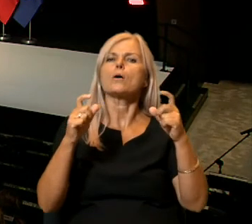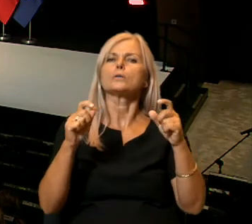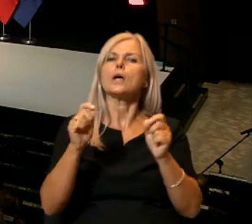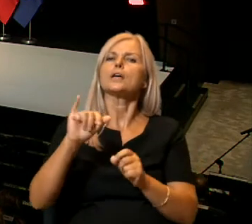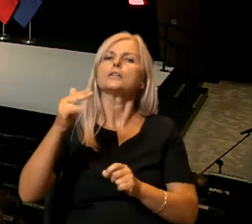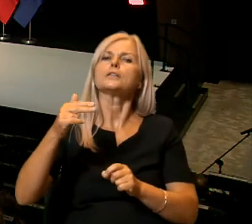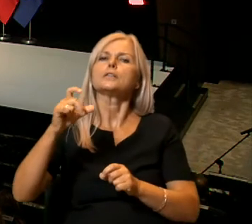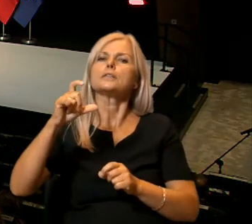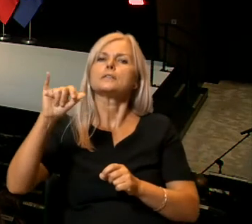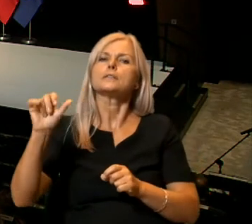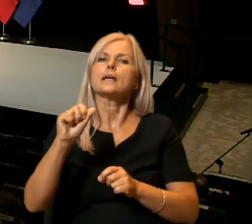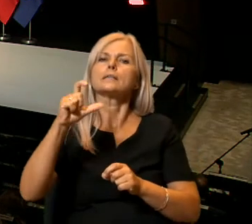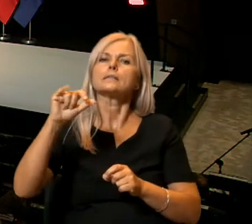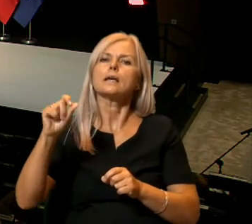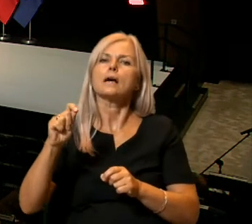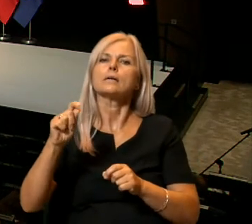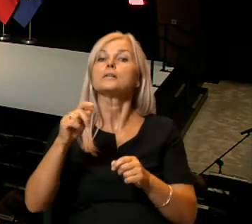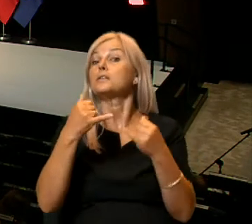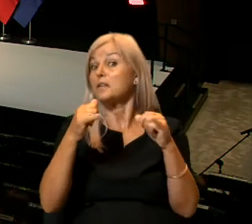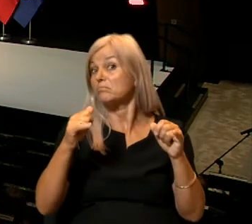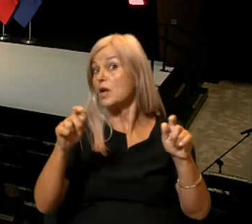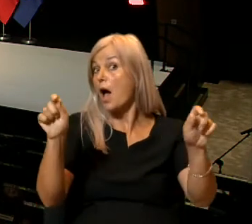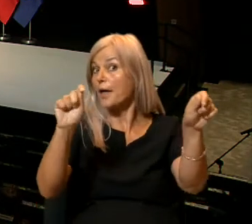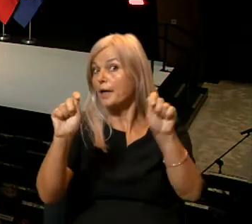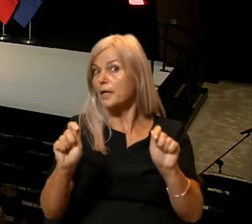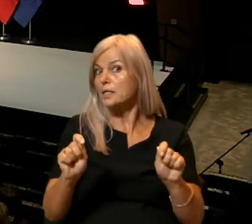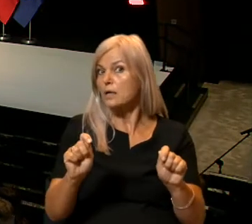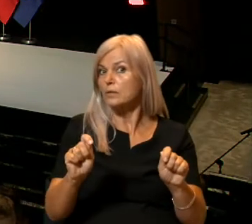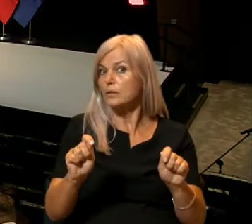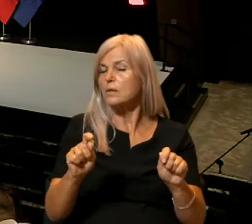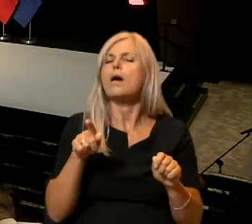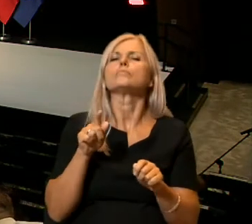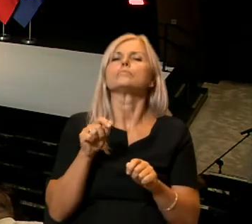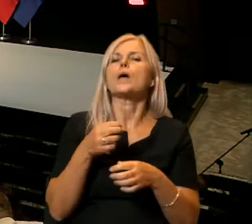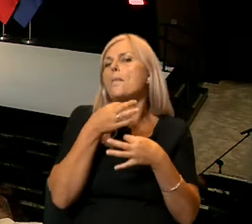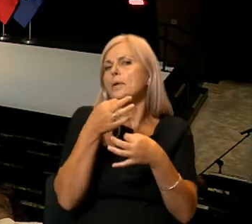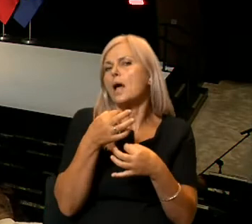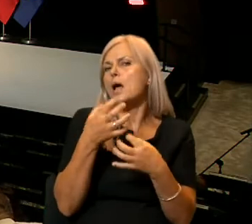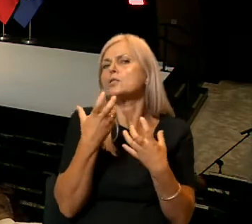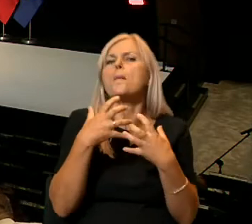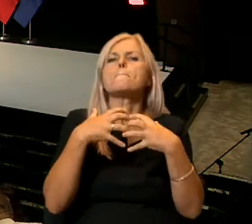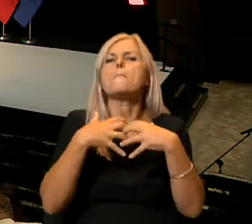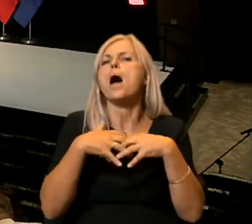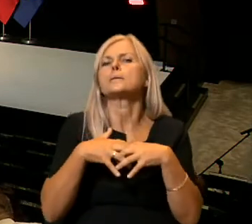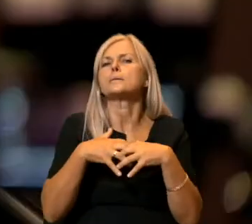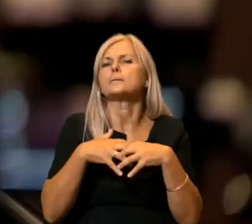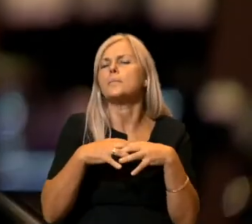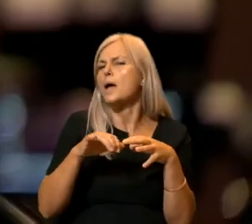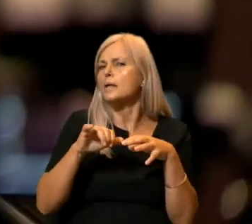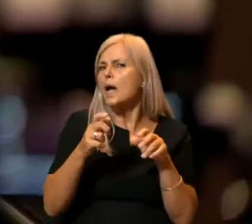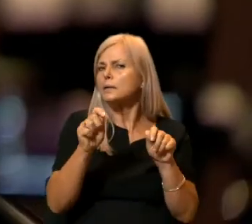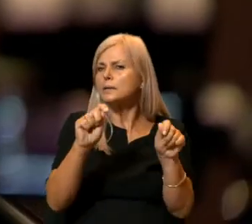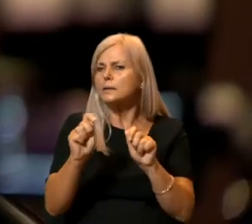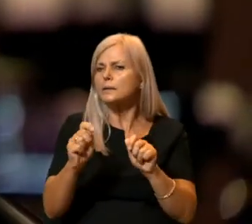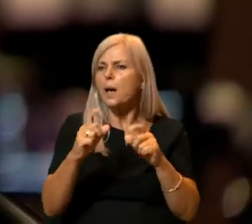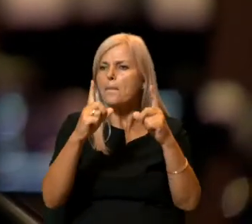zaistnieć rezonans. Czy jest mechanizm uruchomienia takiego rezonansu? Czy